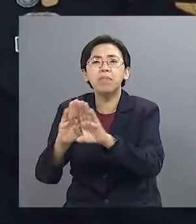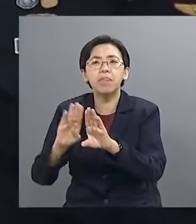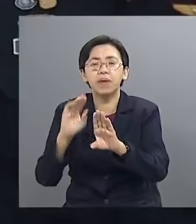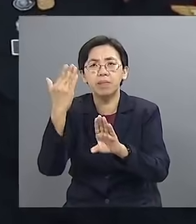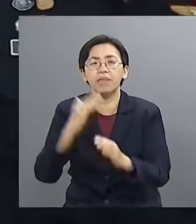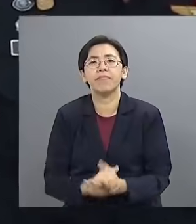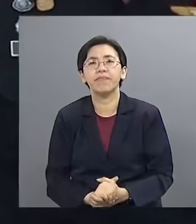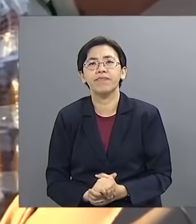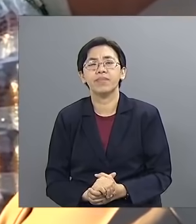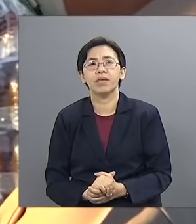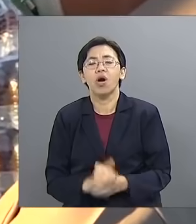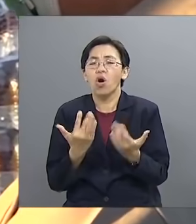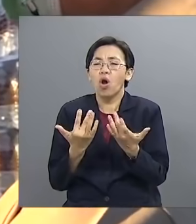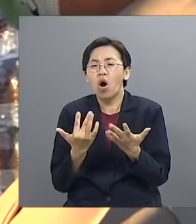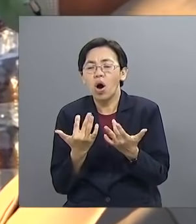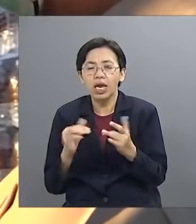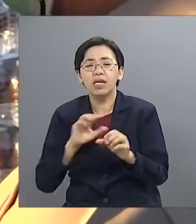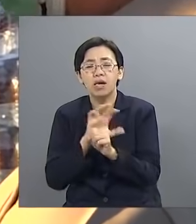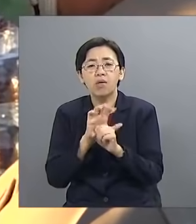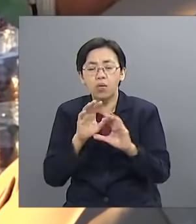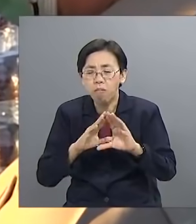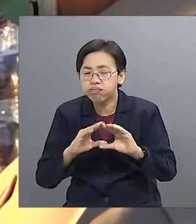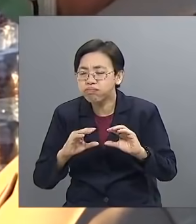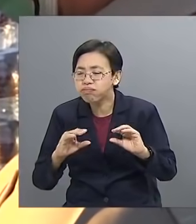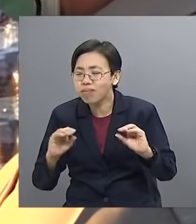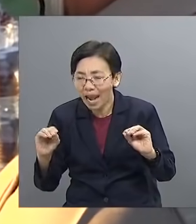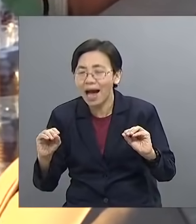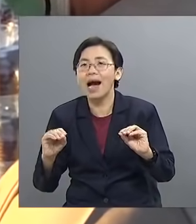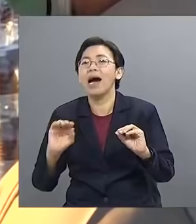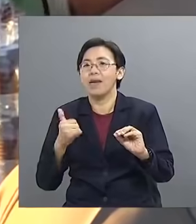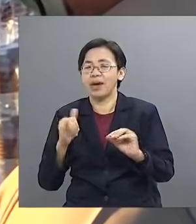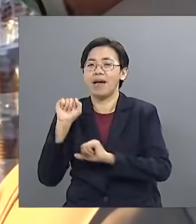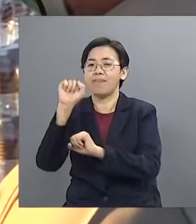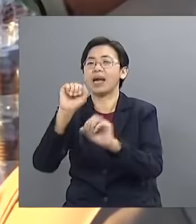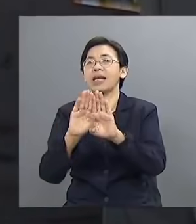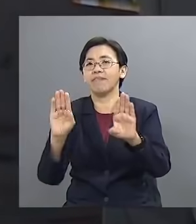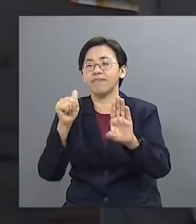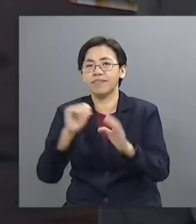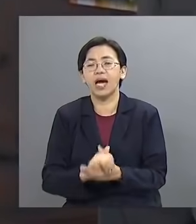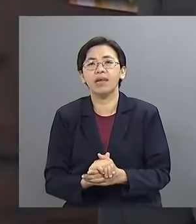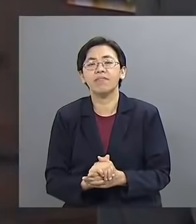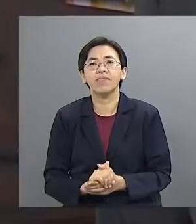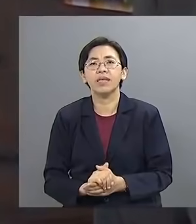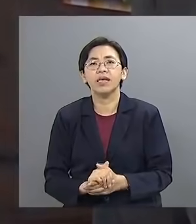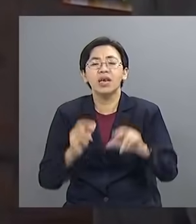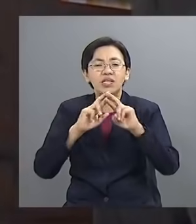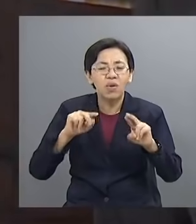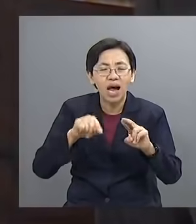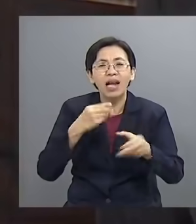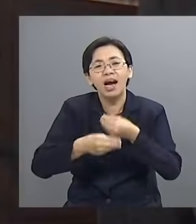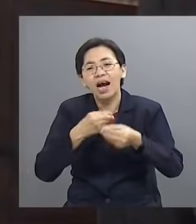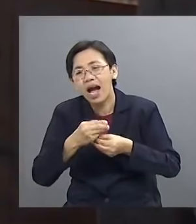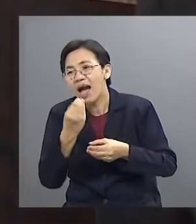ถานการณ์จะคลี่คลายลงนะครับเรื่องของสถานบริการนะครับเรื่องร้านสถานประกอบการที่คล้ายกับสถานบริการครับโต๊ะสนุ